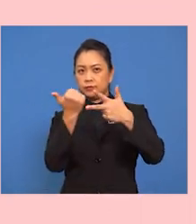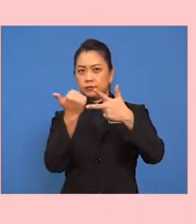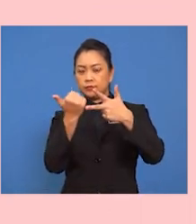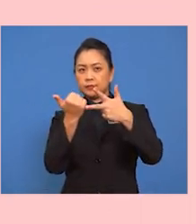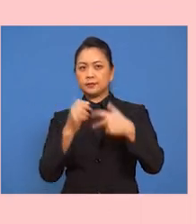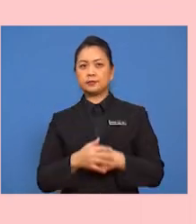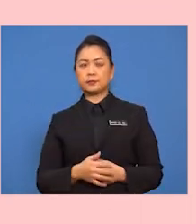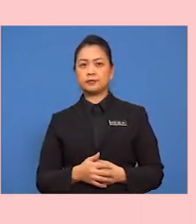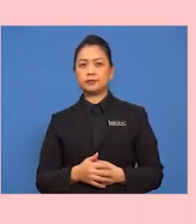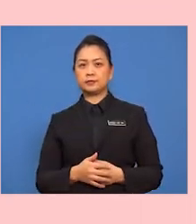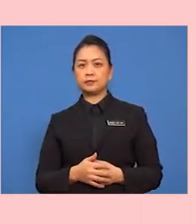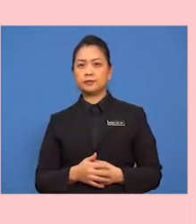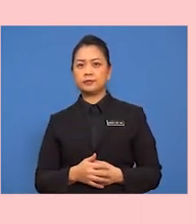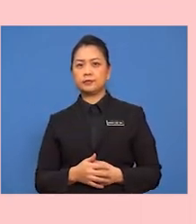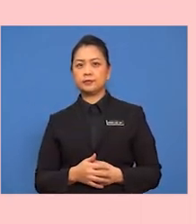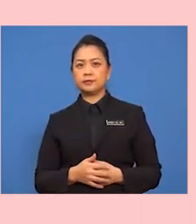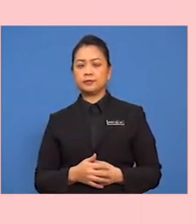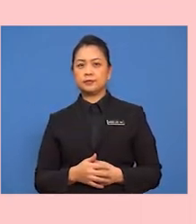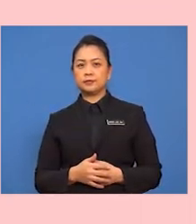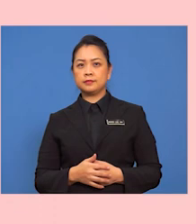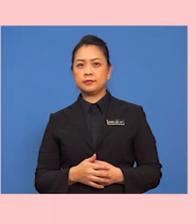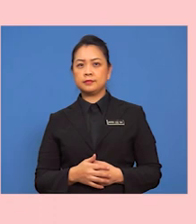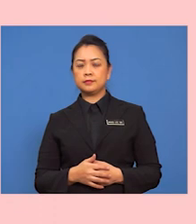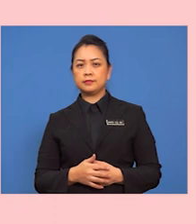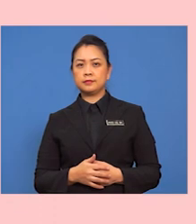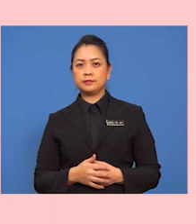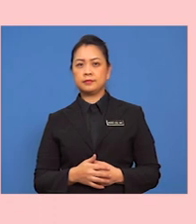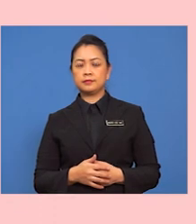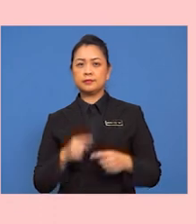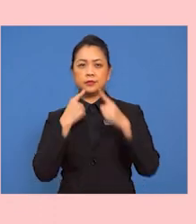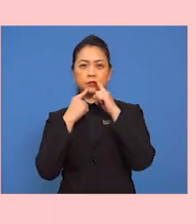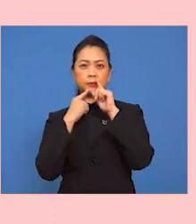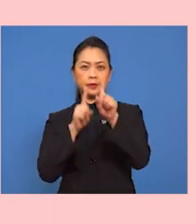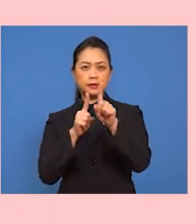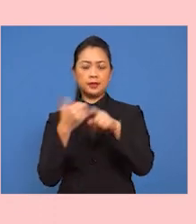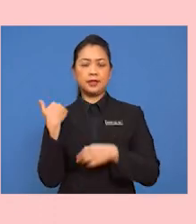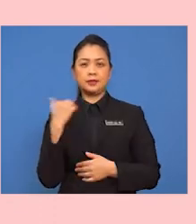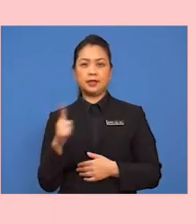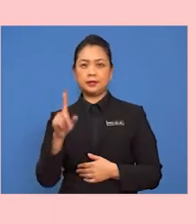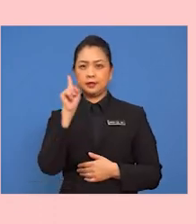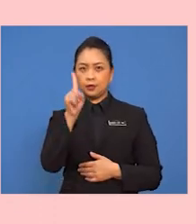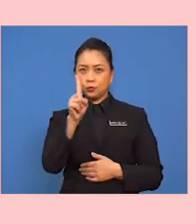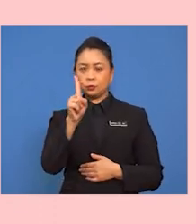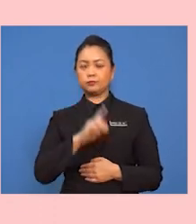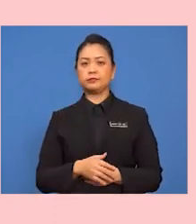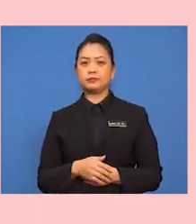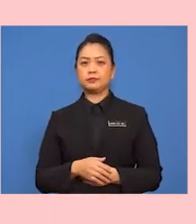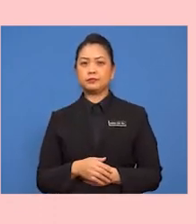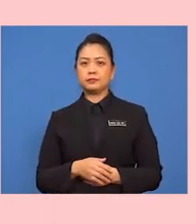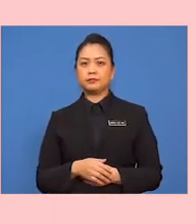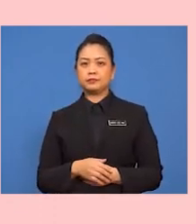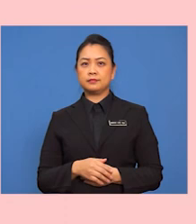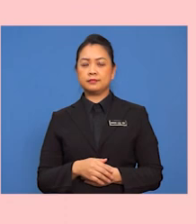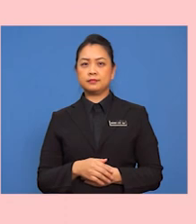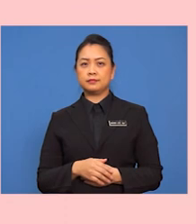5 kuasa negatif 1 darab 5, jawapannya ialah 1. 1